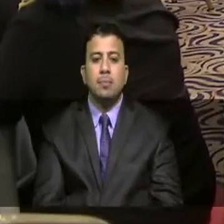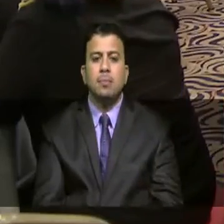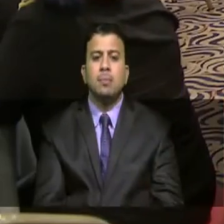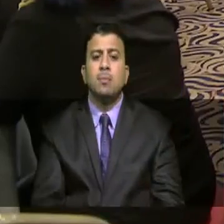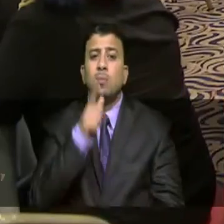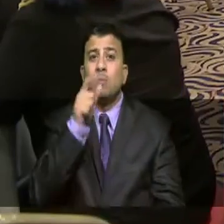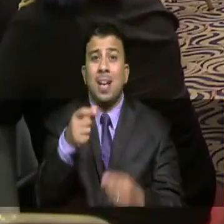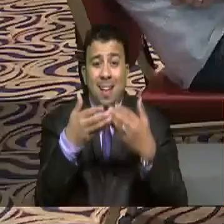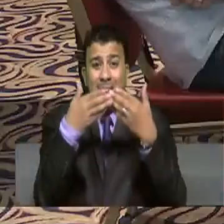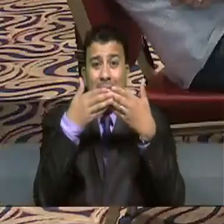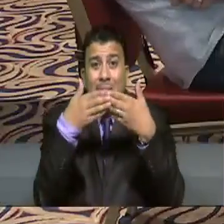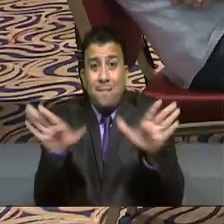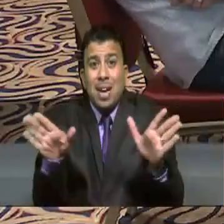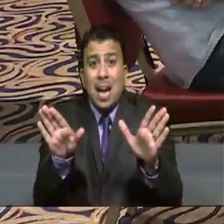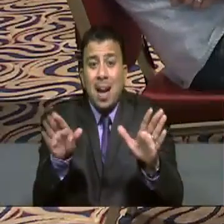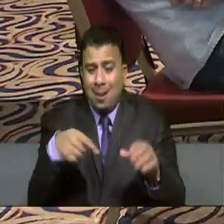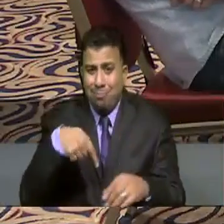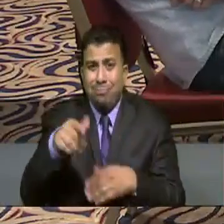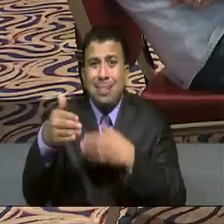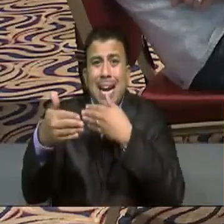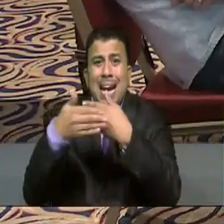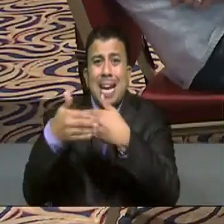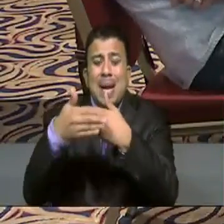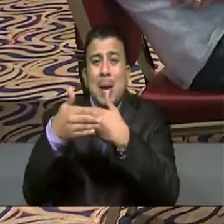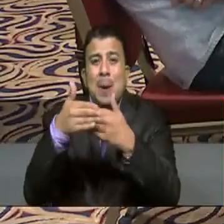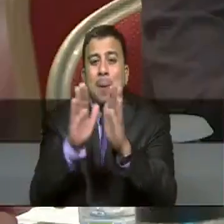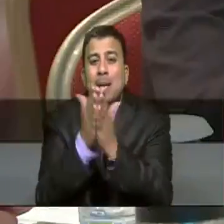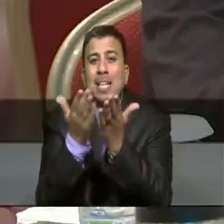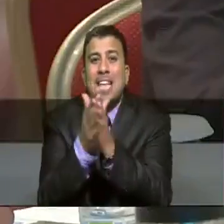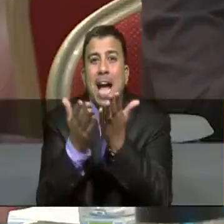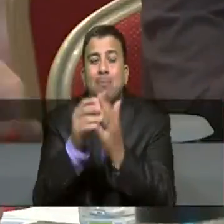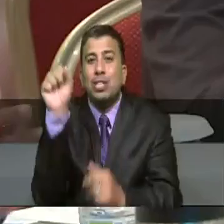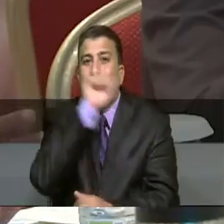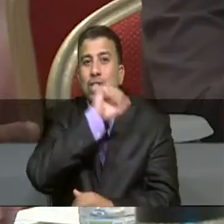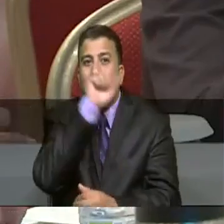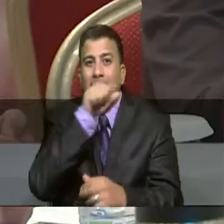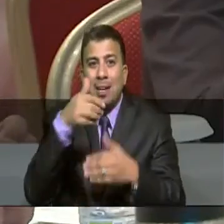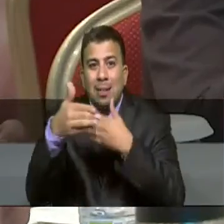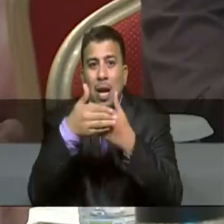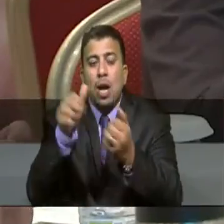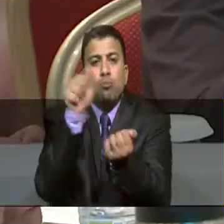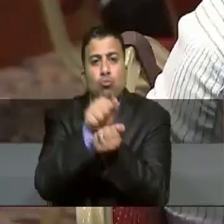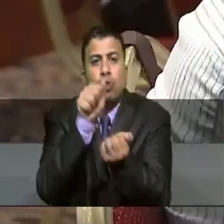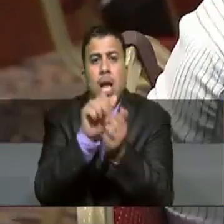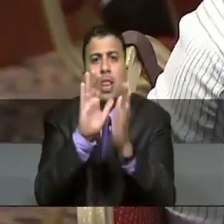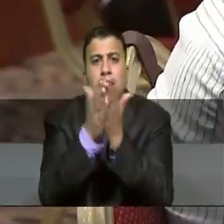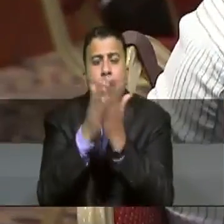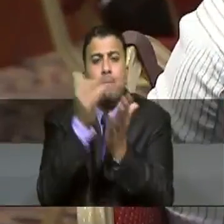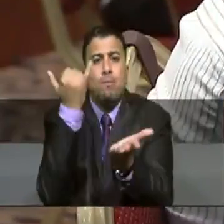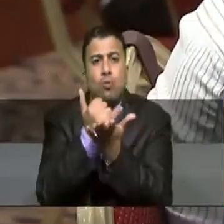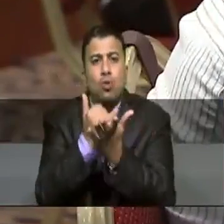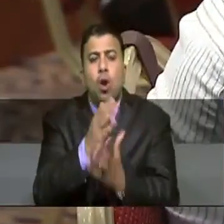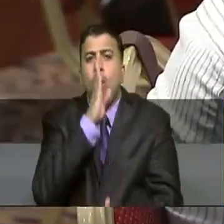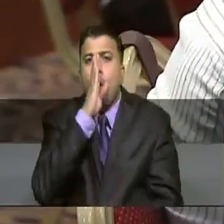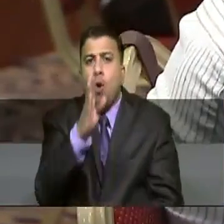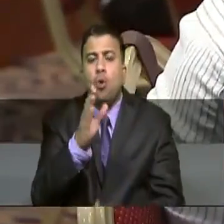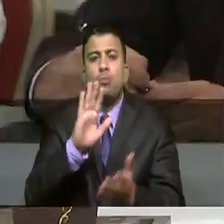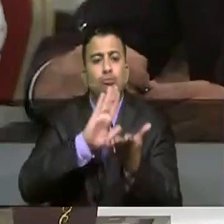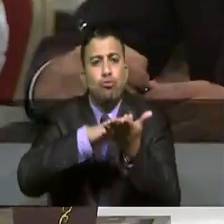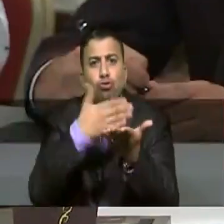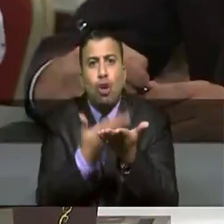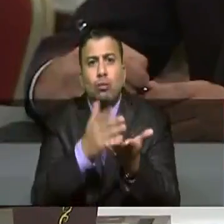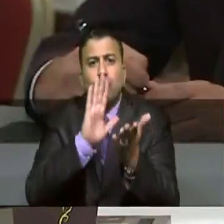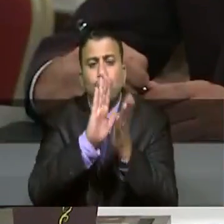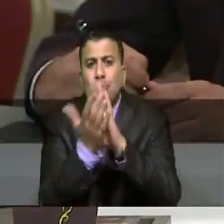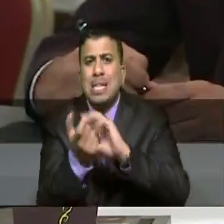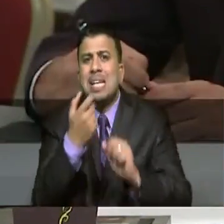قبيل انطلاق فعاليات معرض الشرقة الدولي للكتاب وبمشاركة ناشرين ومختصين في مجال الحقوق والترجمة